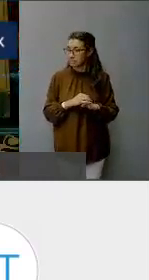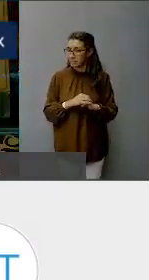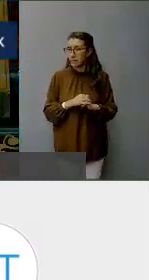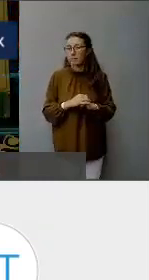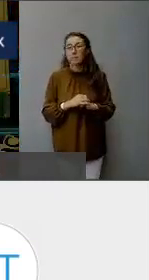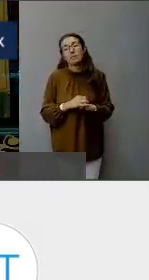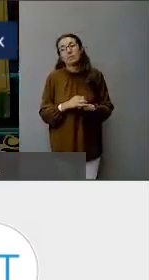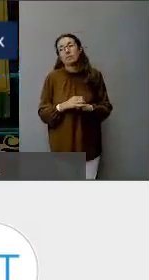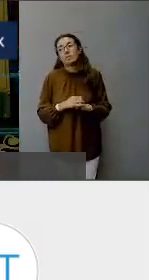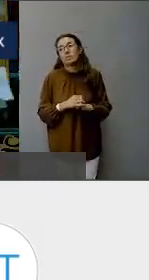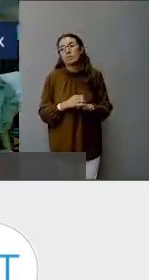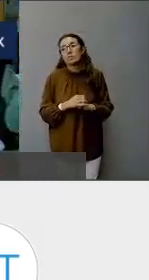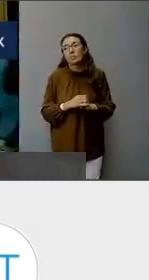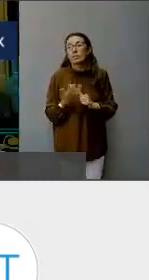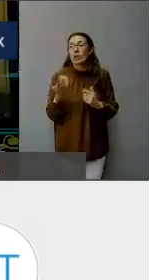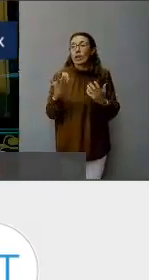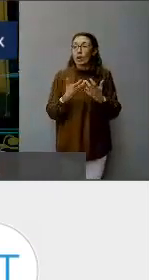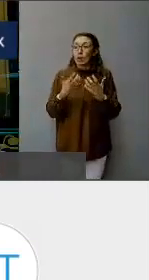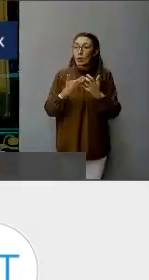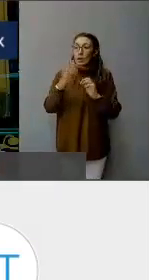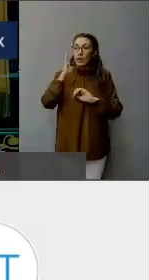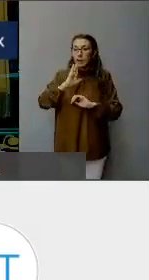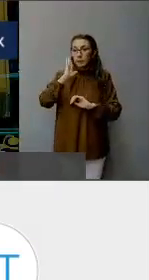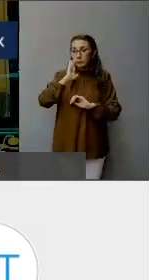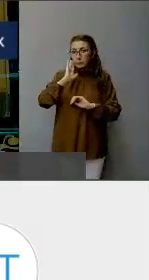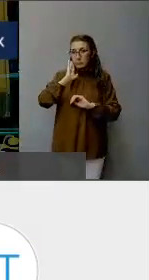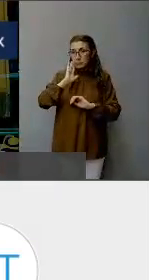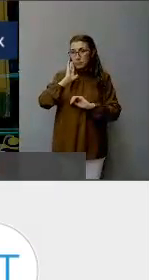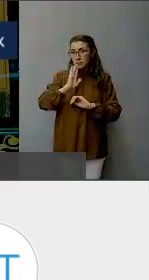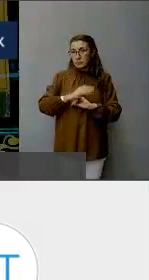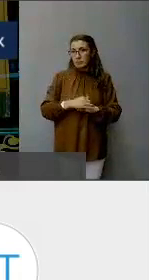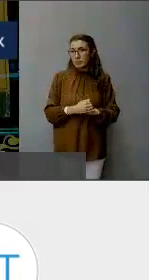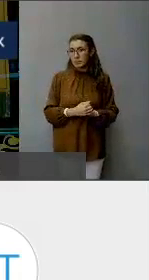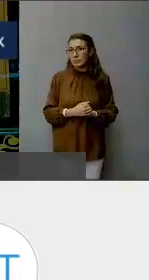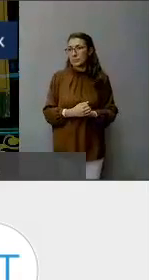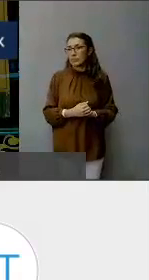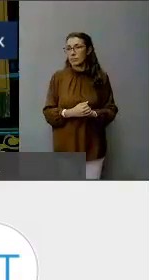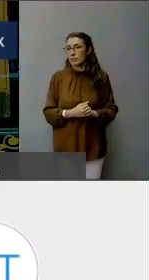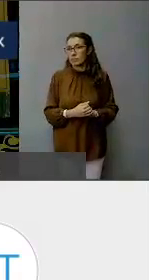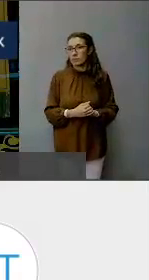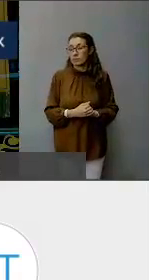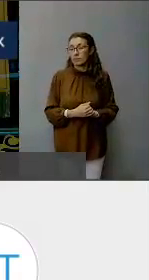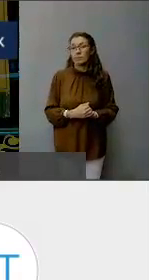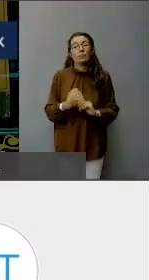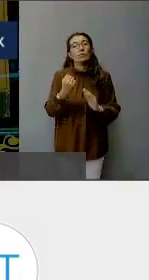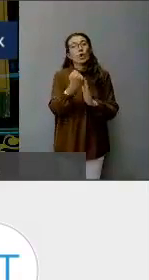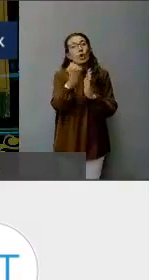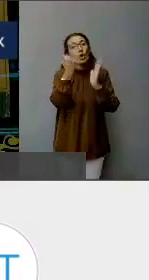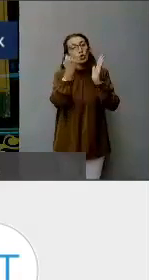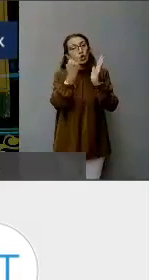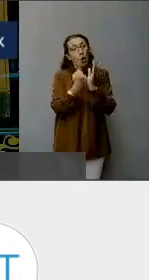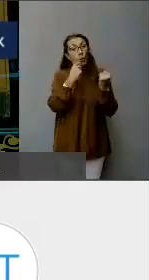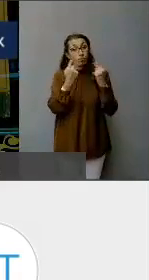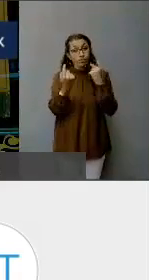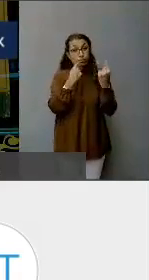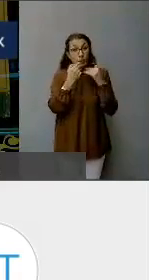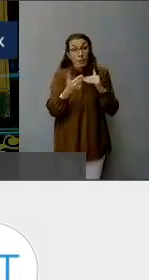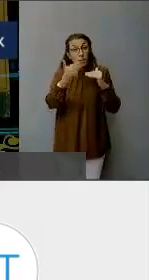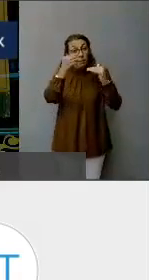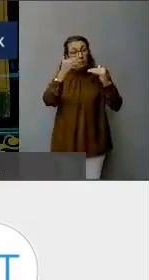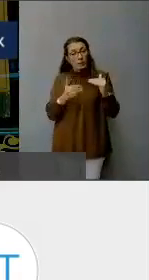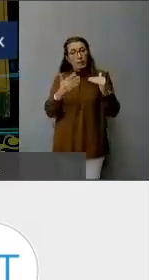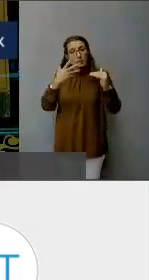allora colleghi per cortesia prima di mettere in discussione i documenti oggi all'ordine del giorno abbiamo due